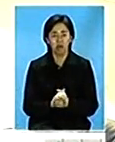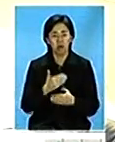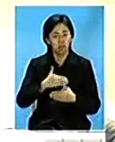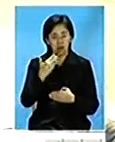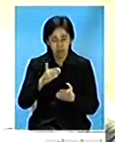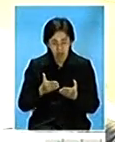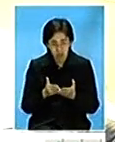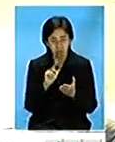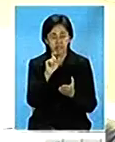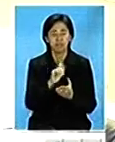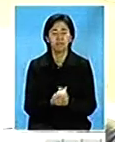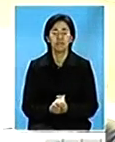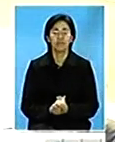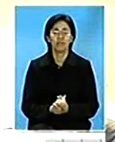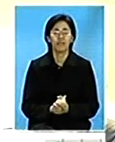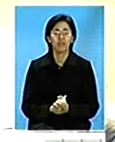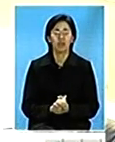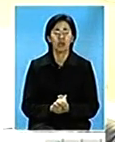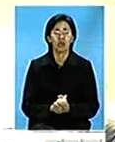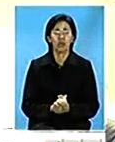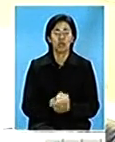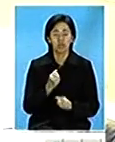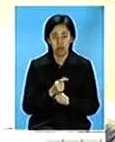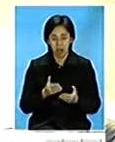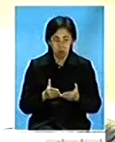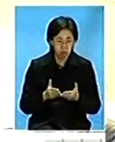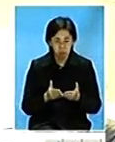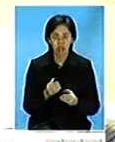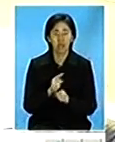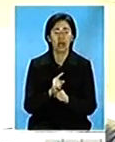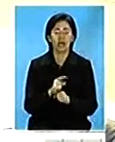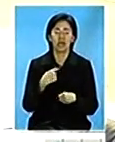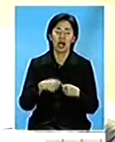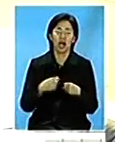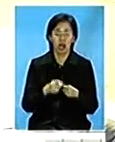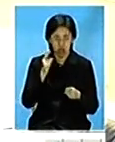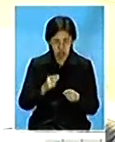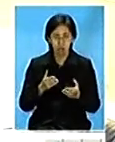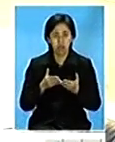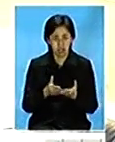านเมื่อมีประตูเรือก็เดินไม่ได้ก็ไปอยู่ถึงแค่นั้นเมื่อมีเรือเดินนะ